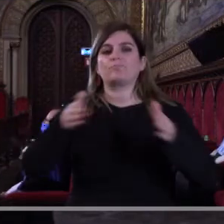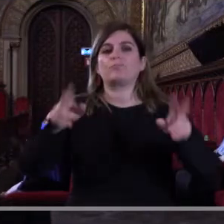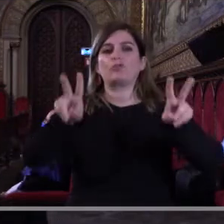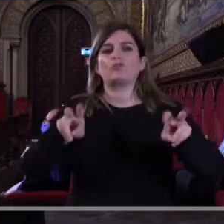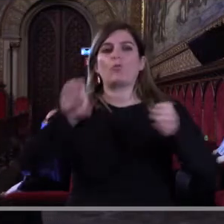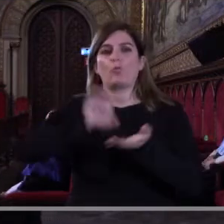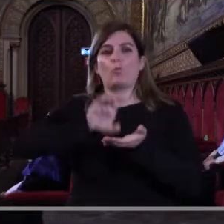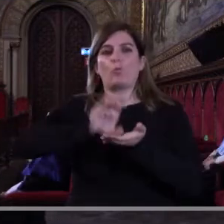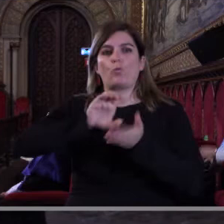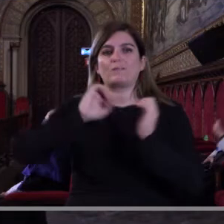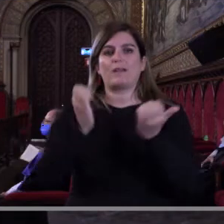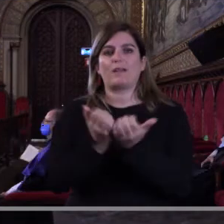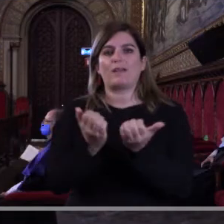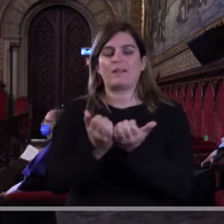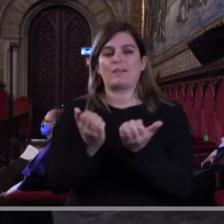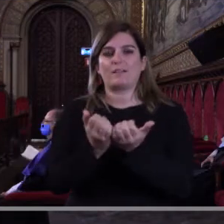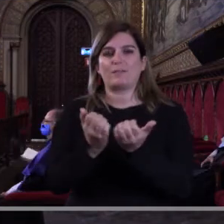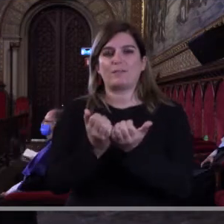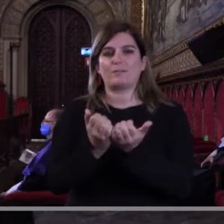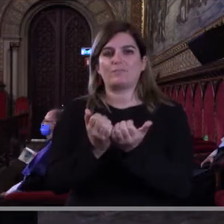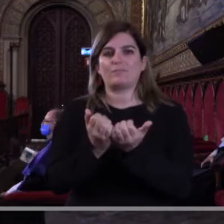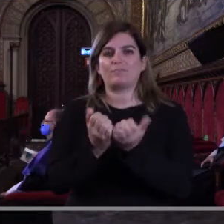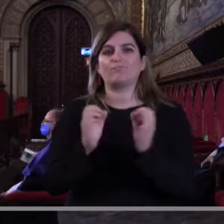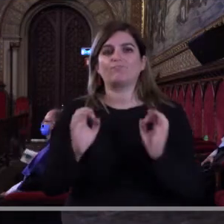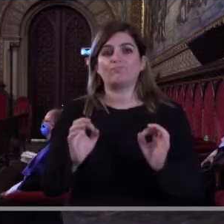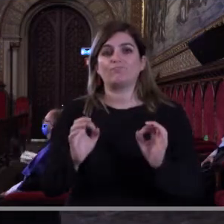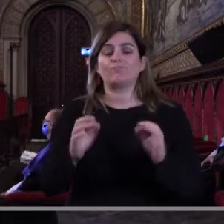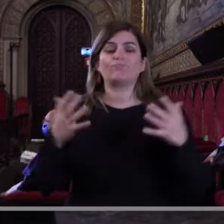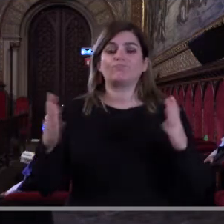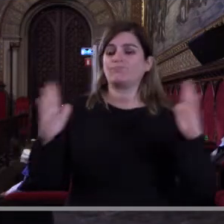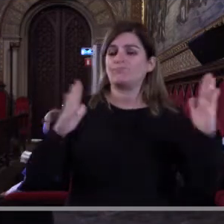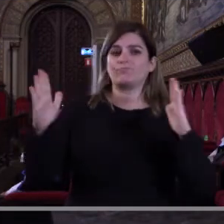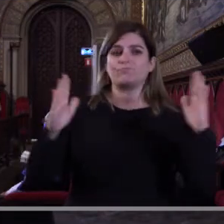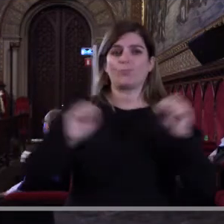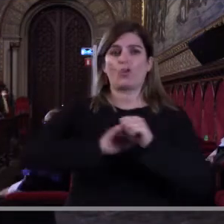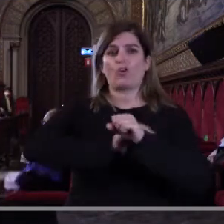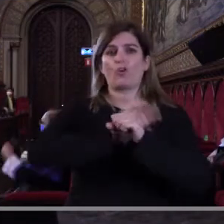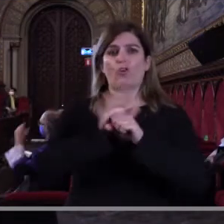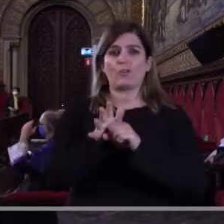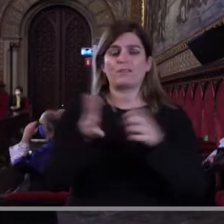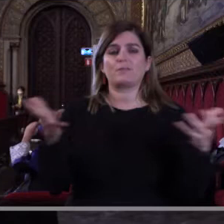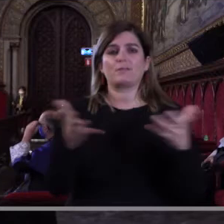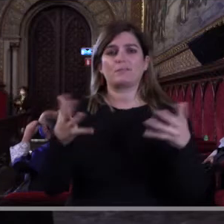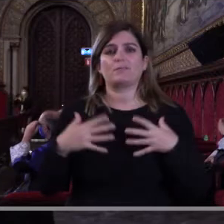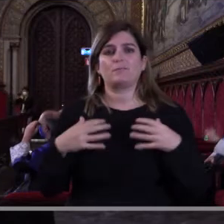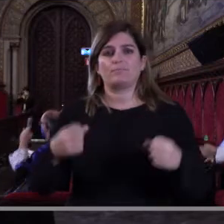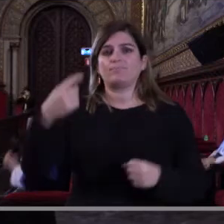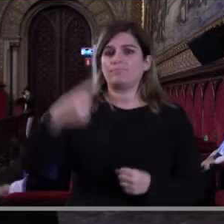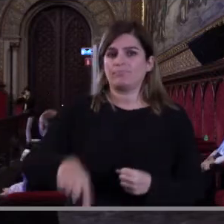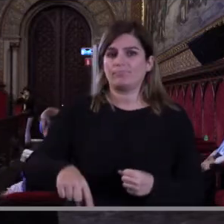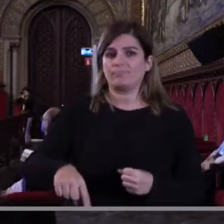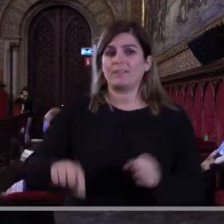curs acadèmic que s'inicia marcat per la situació d'emergència sanitària que ja va